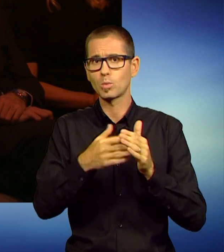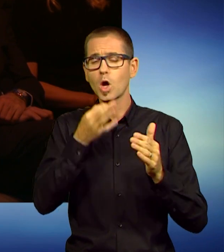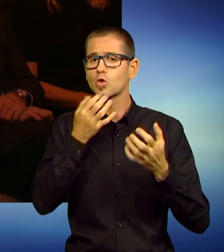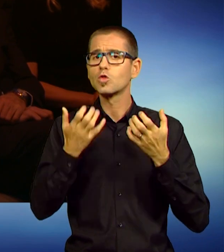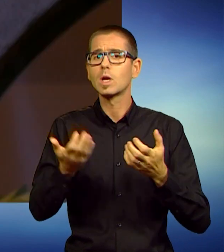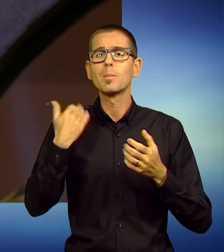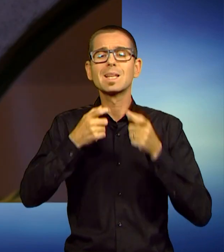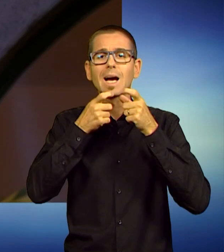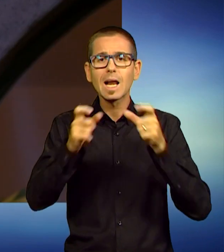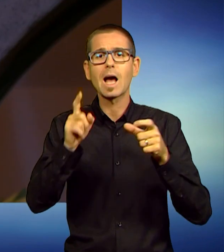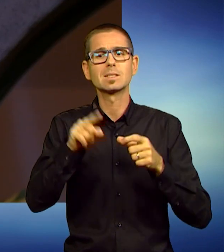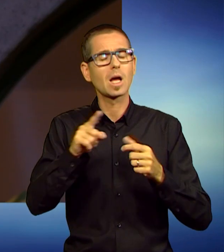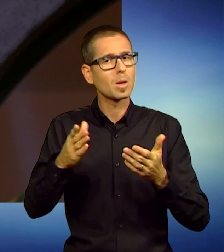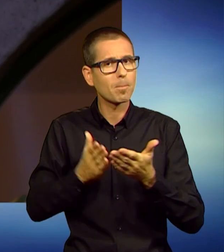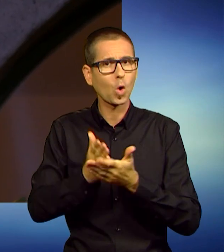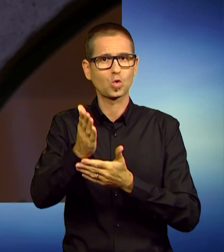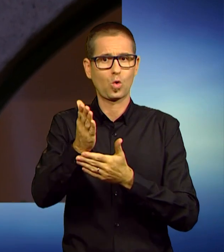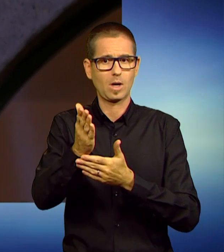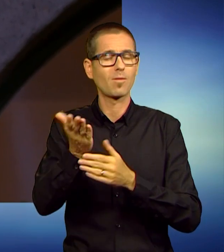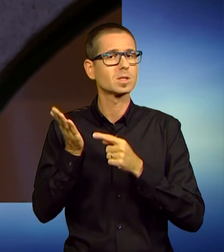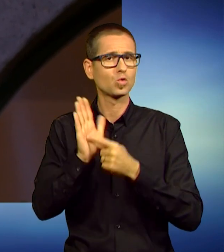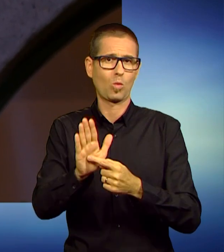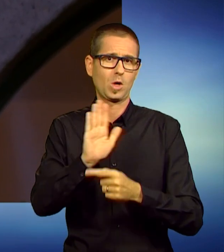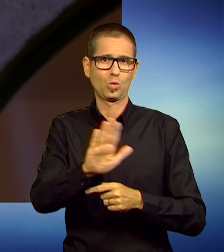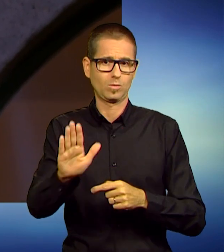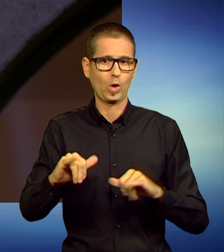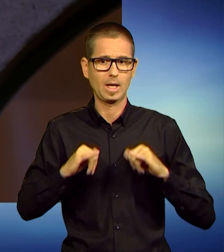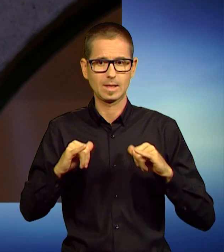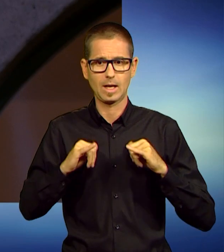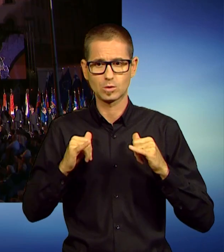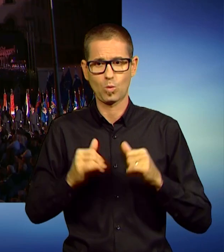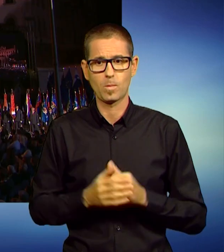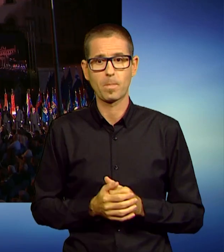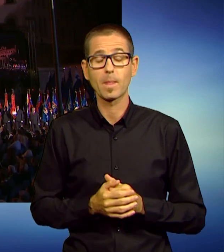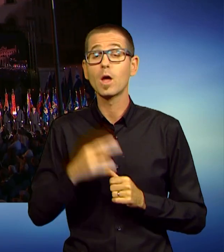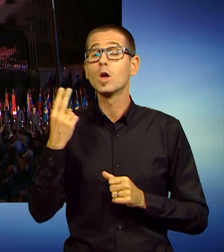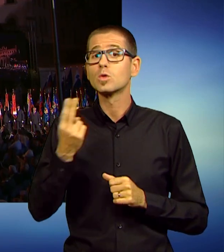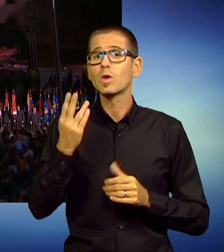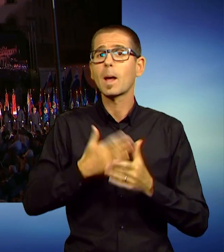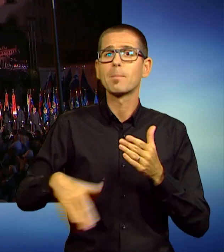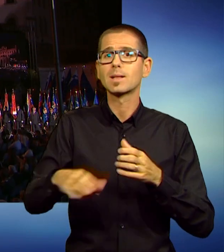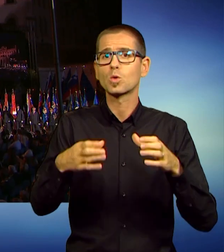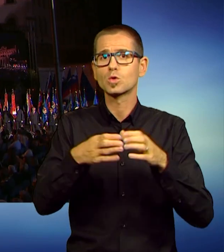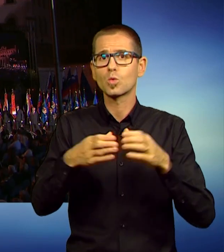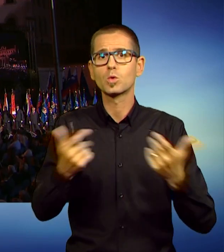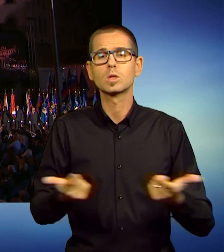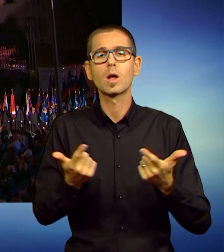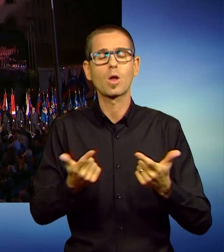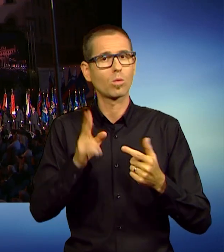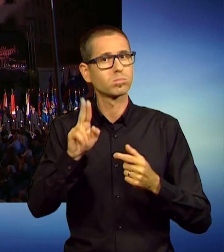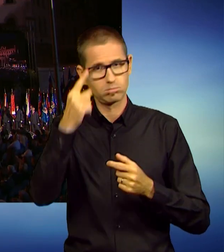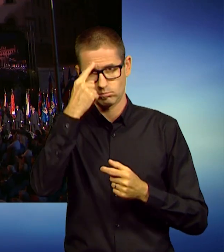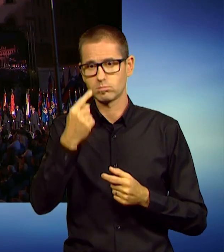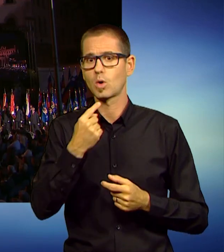biti glasna in prodorna v zastopanju svojih interesov. Slovenija v mednarodni skupnosti lahko uživa